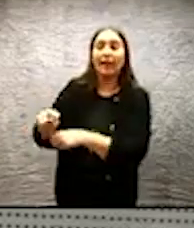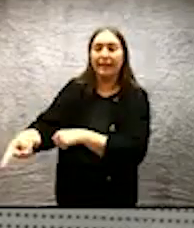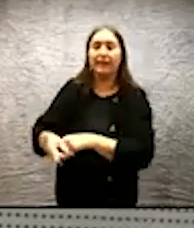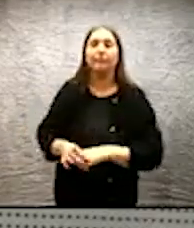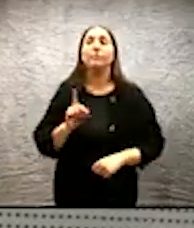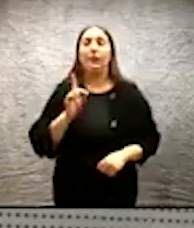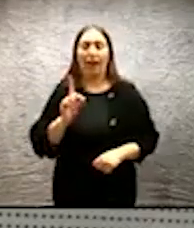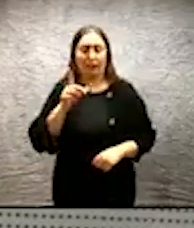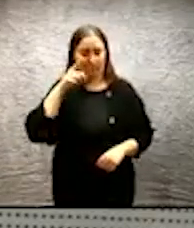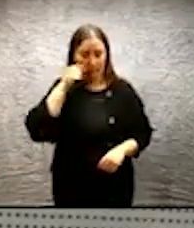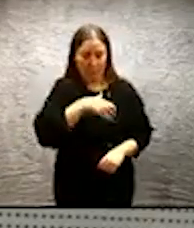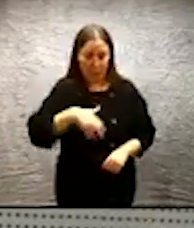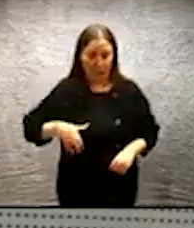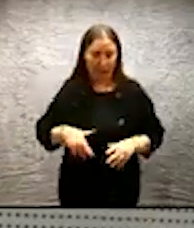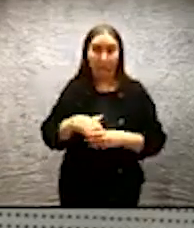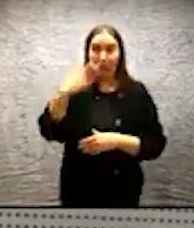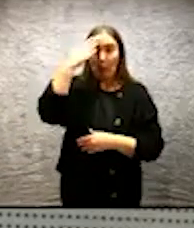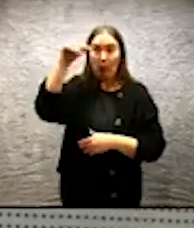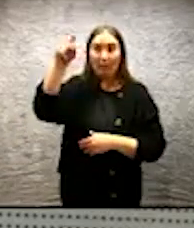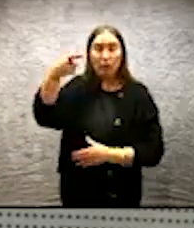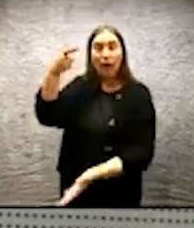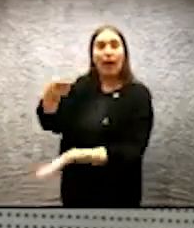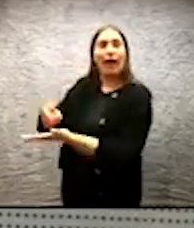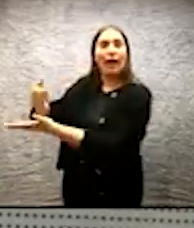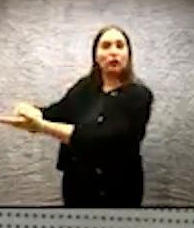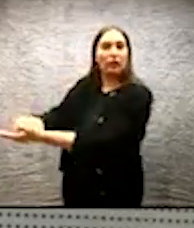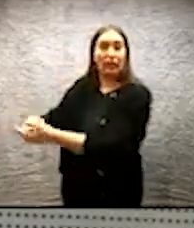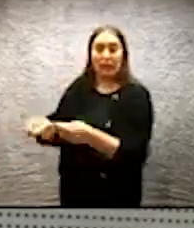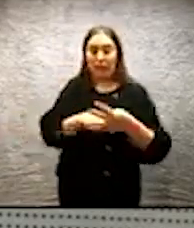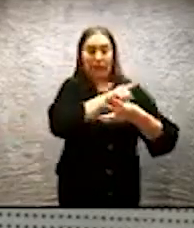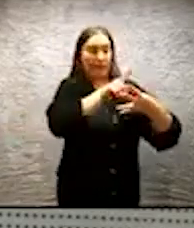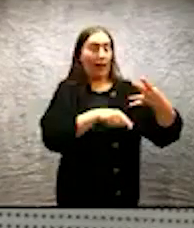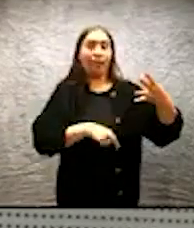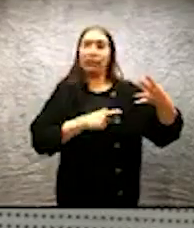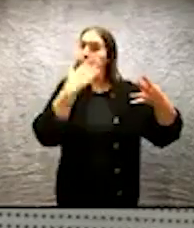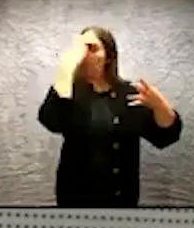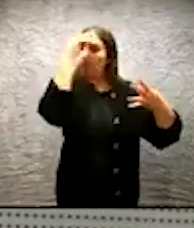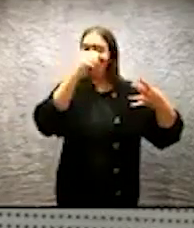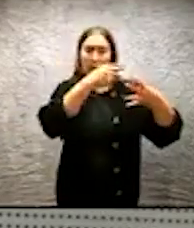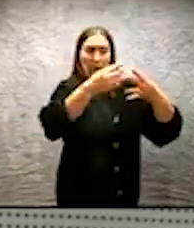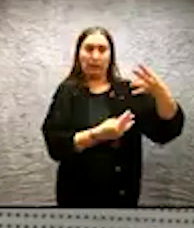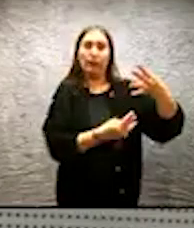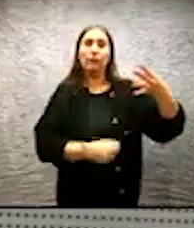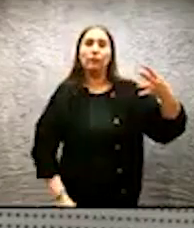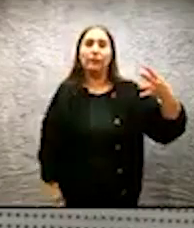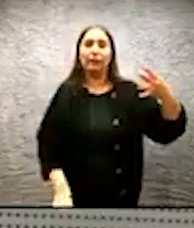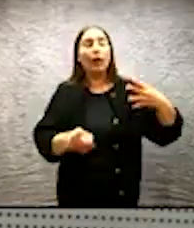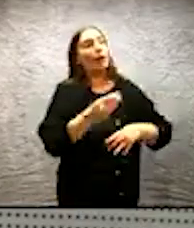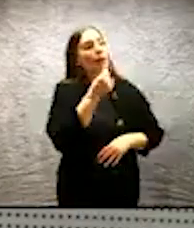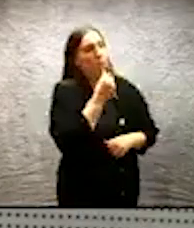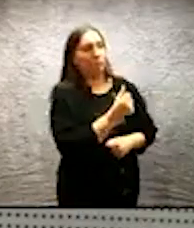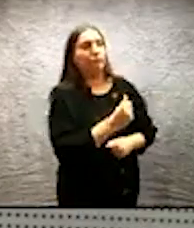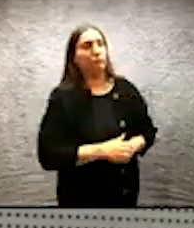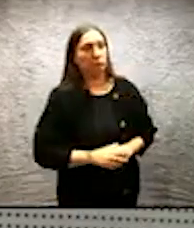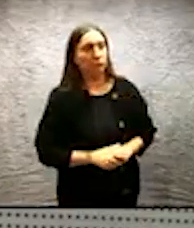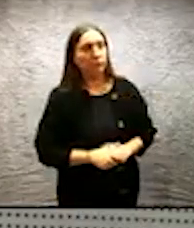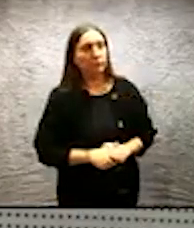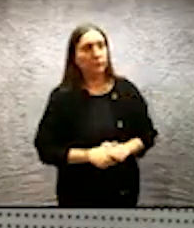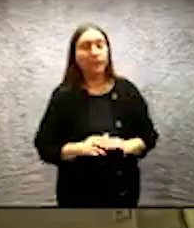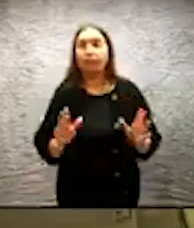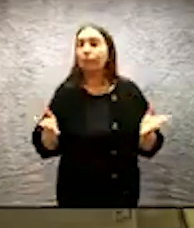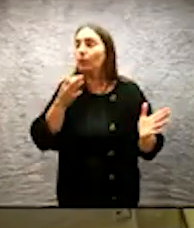fait par des professionnels. Uniquement par des professionnels. C'est une bonne chose. C'était